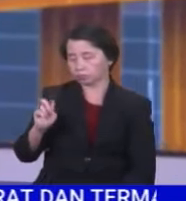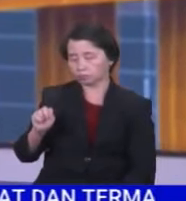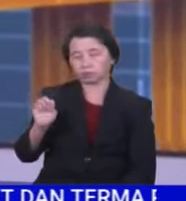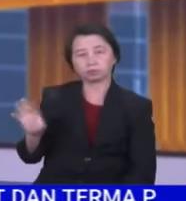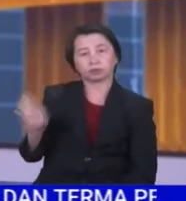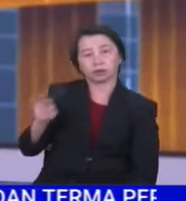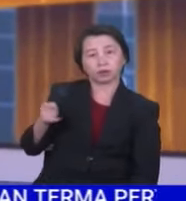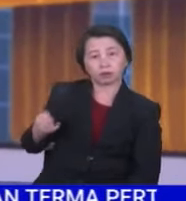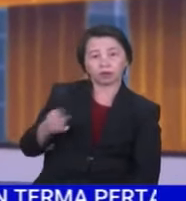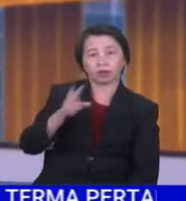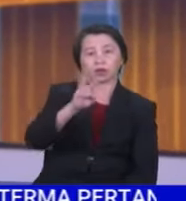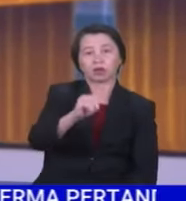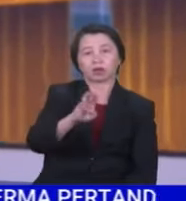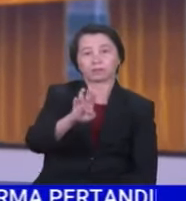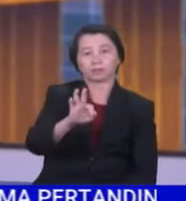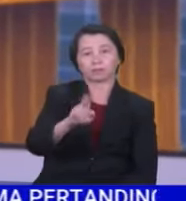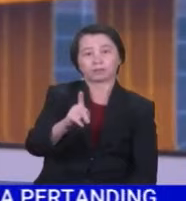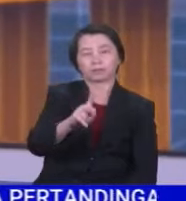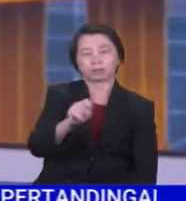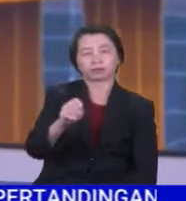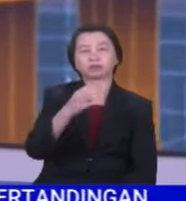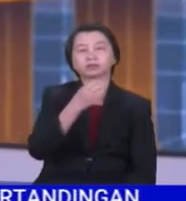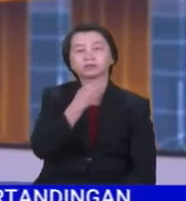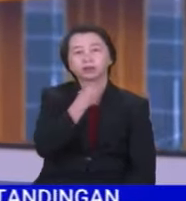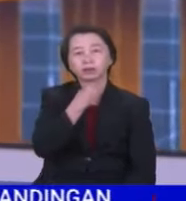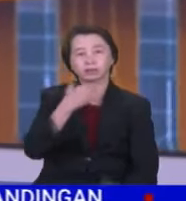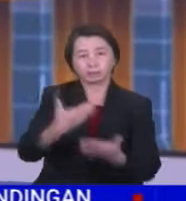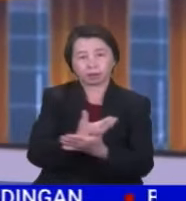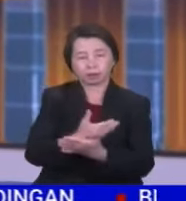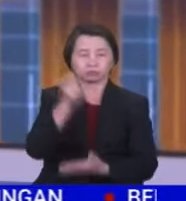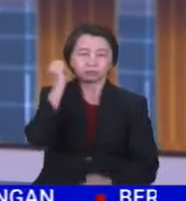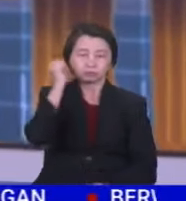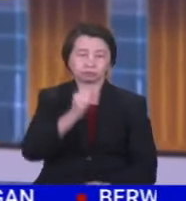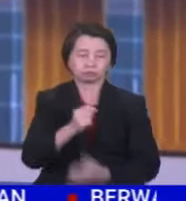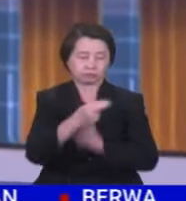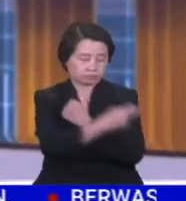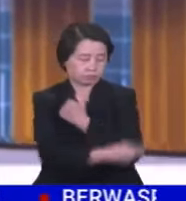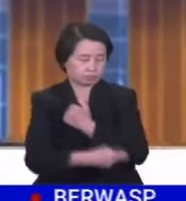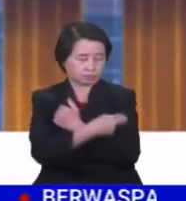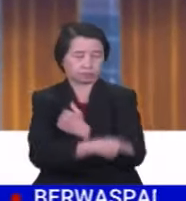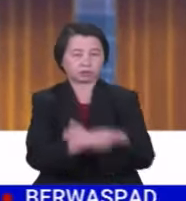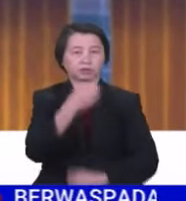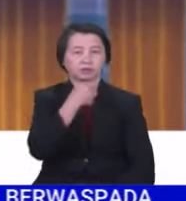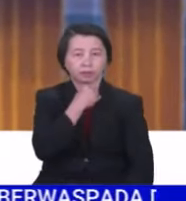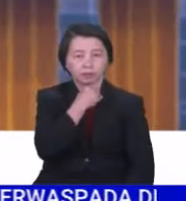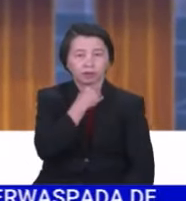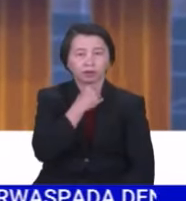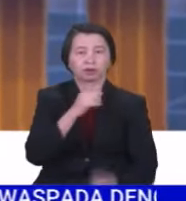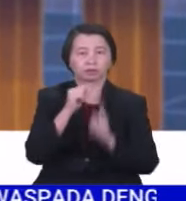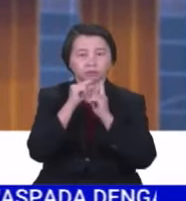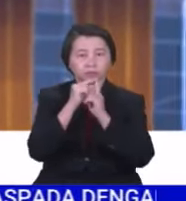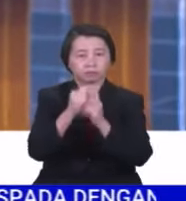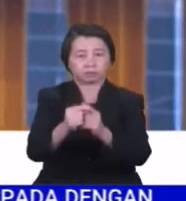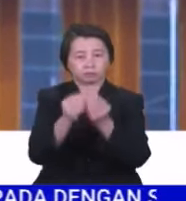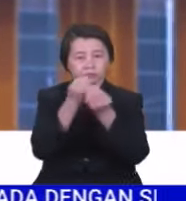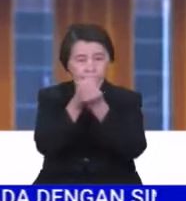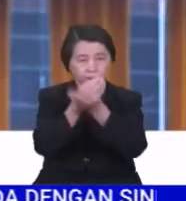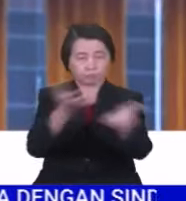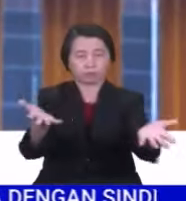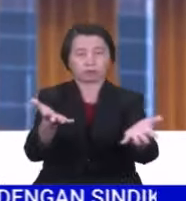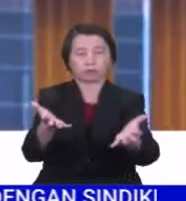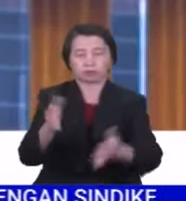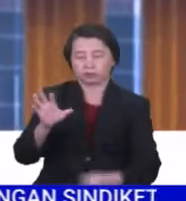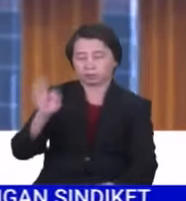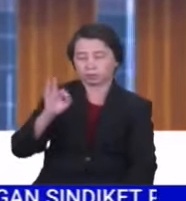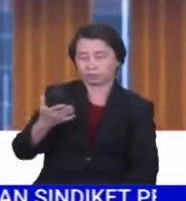dilantik Mufti Negeri perak yang baharu sel-sel kerajaan Negeri Datuk Ahmad suaidi Abdurrahim dalam satu kenyataan memalukan